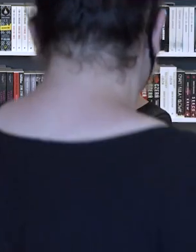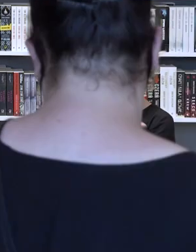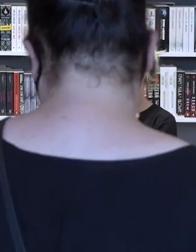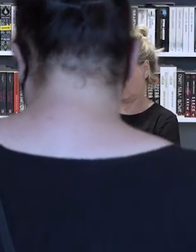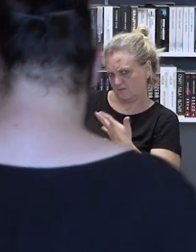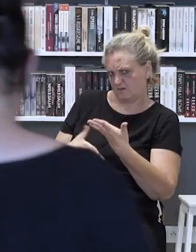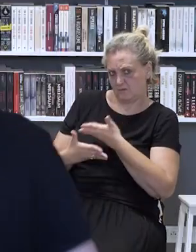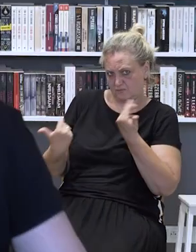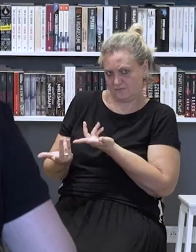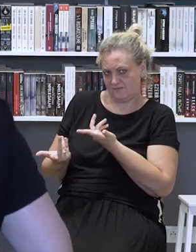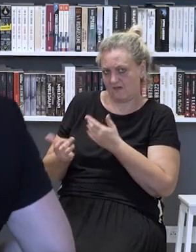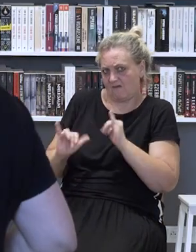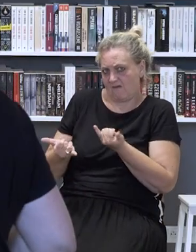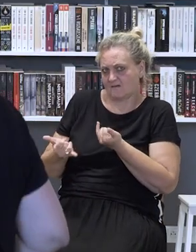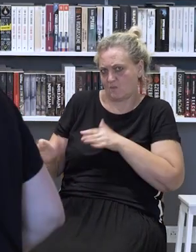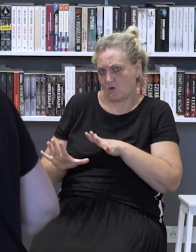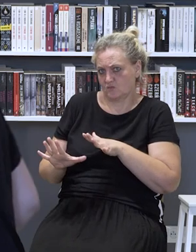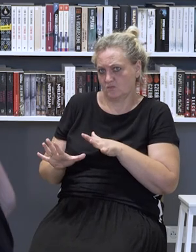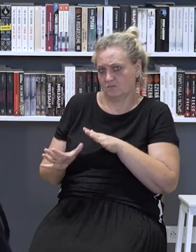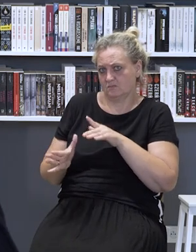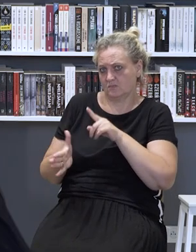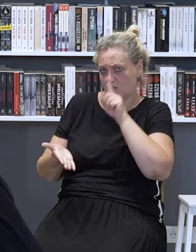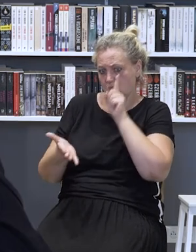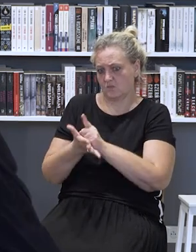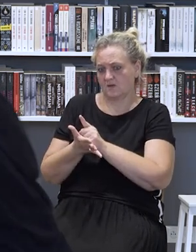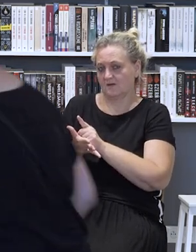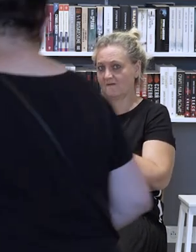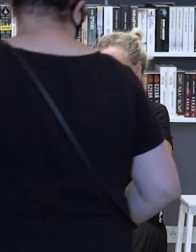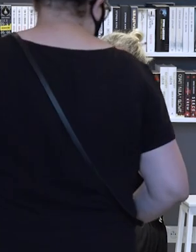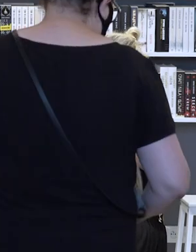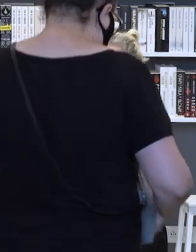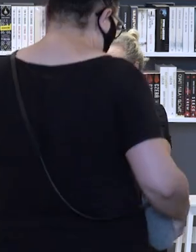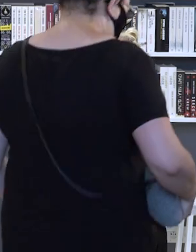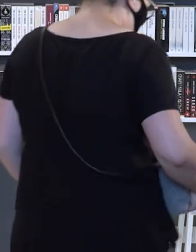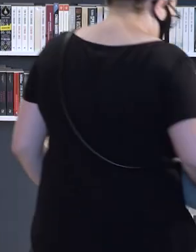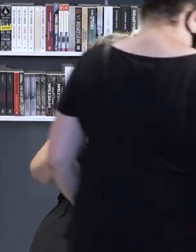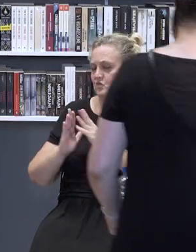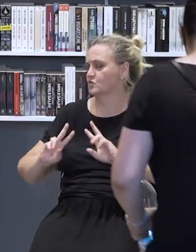lat. Jak to się stało, że w ogóle zadebiutowałaś, że wymyśliłaś sobie tę książkę?